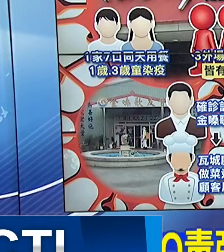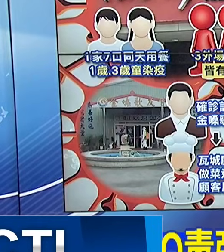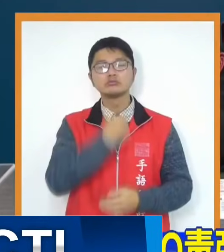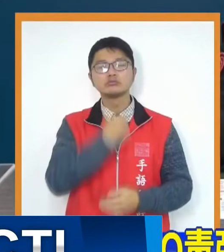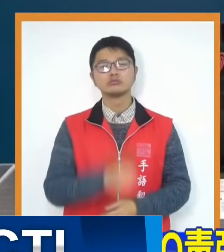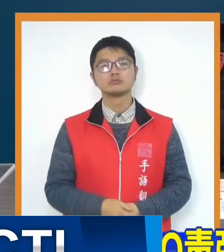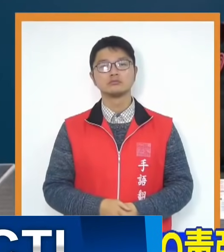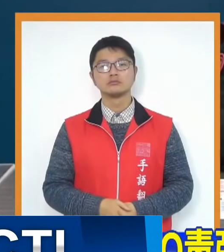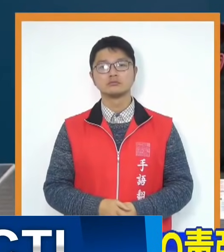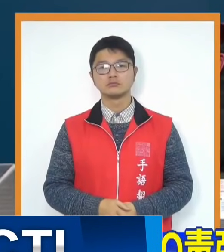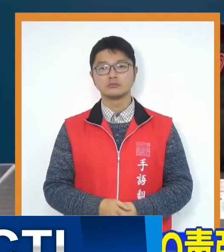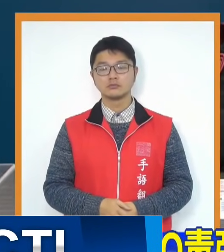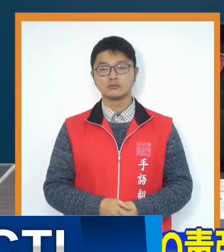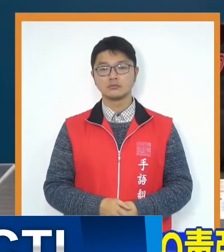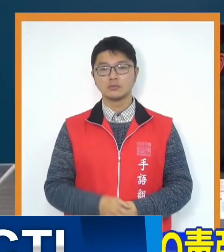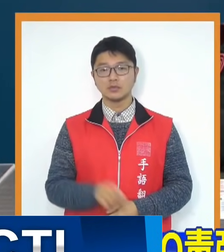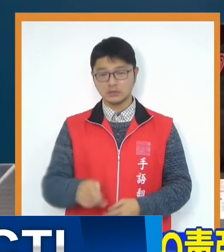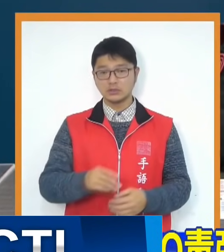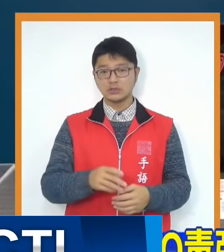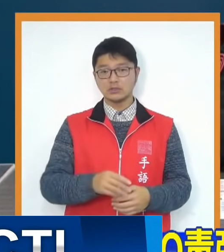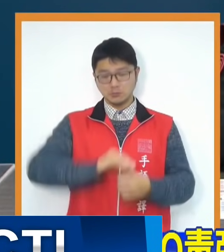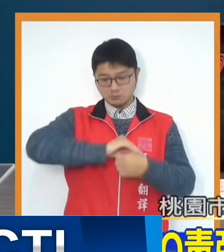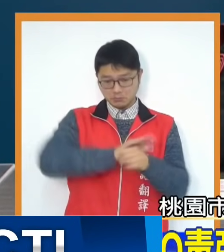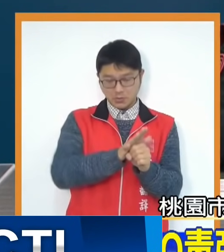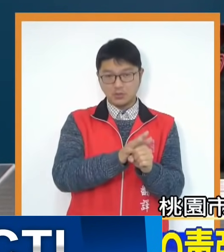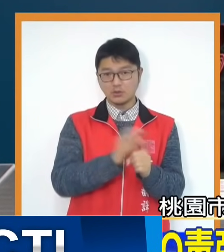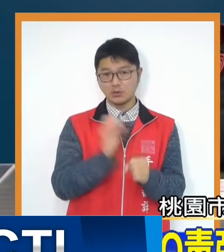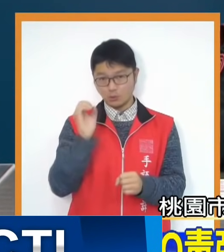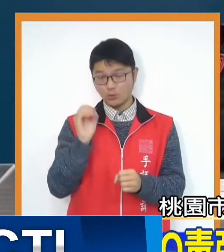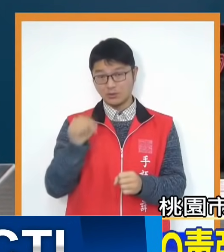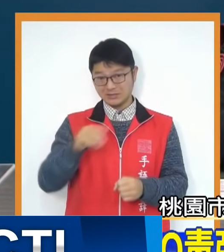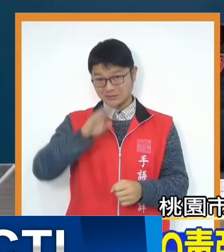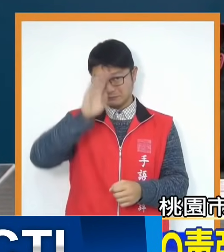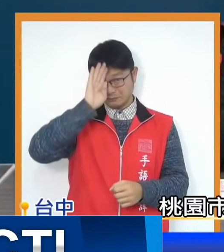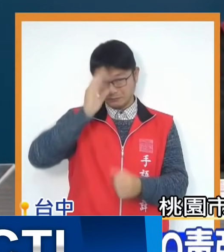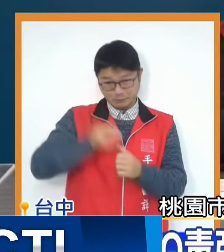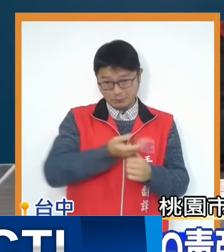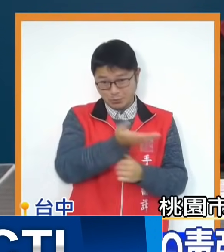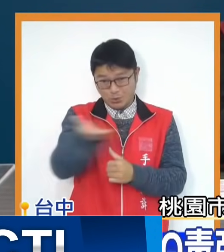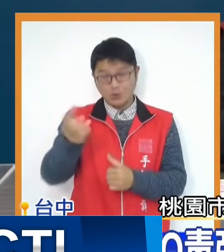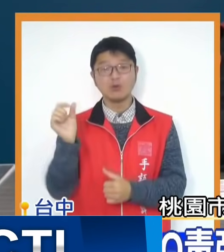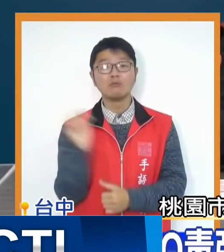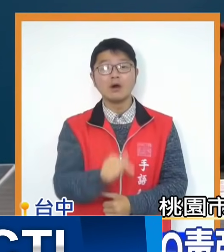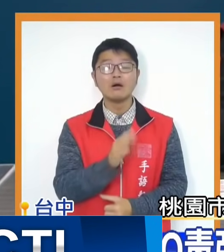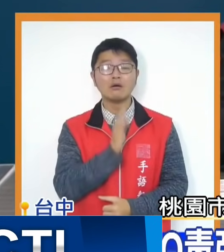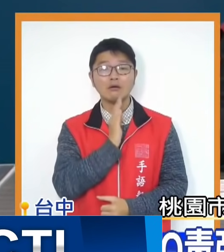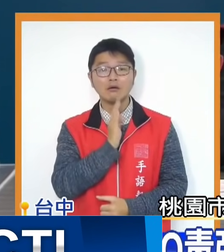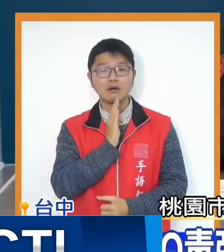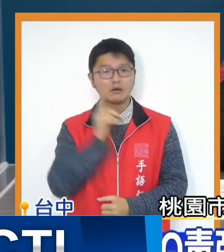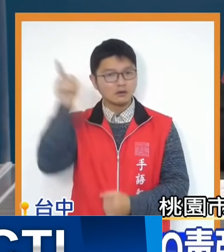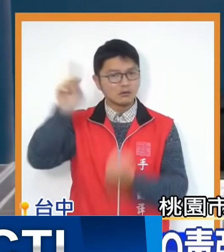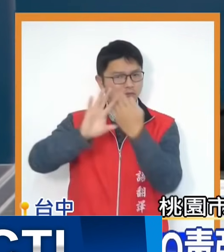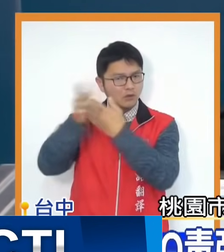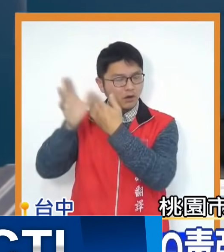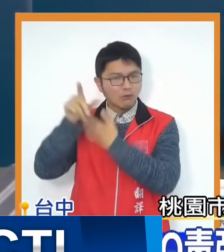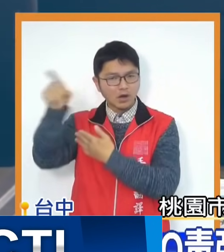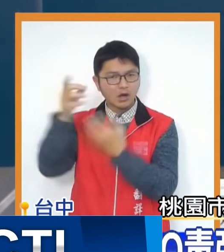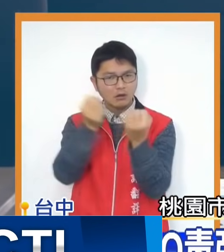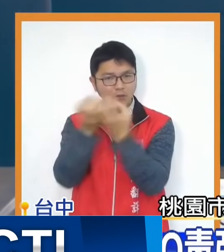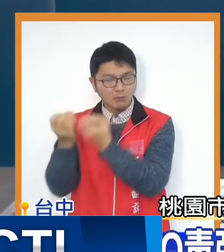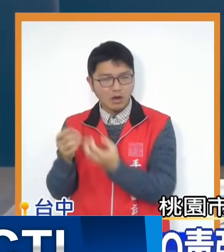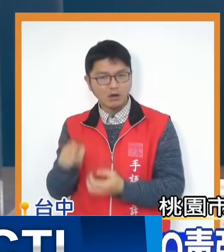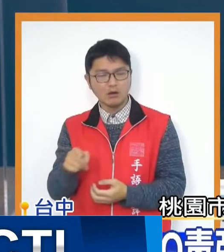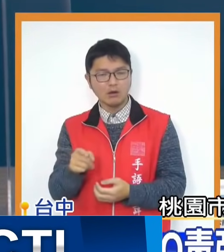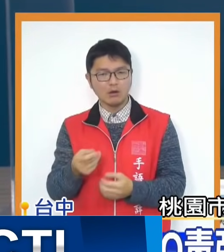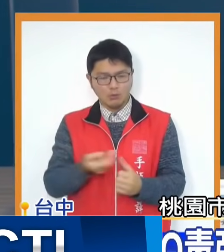最低。 这个 Omicron 这个传播非常快的病毒，那以国外的经验来看哦，这传